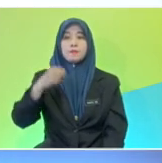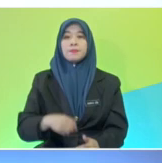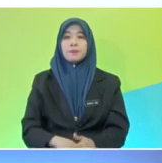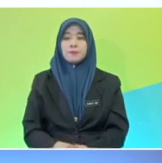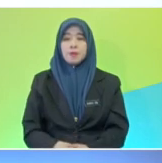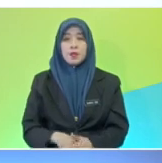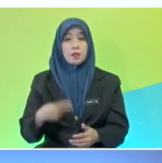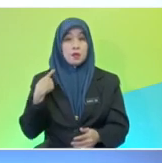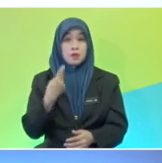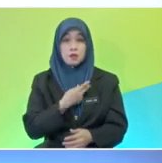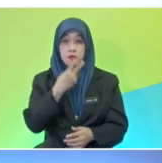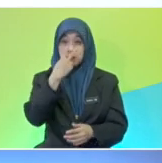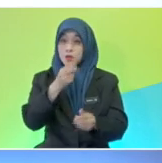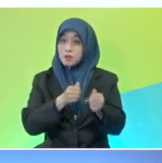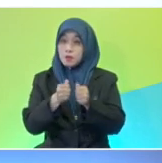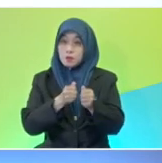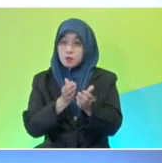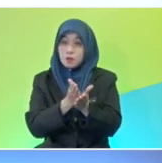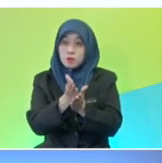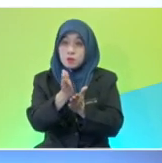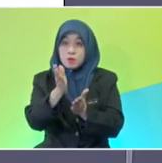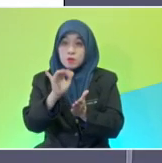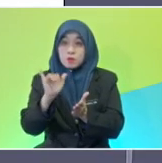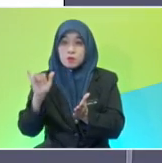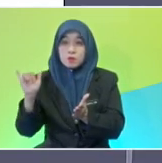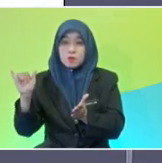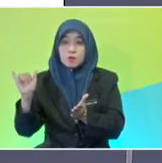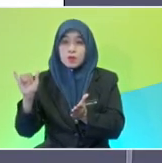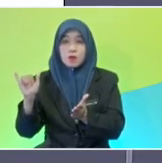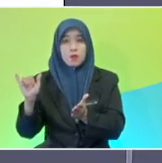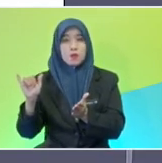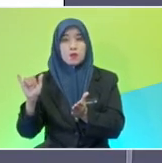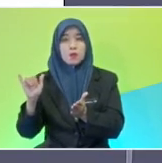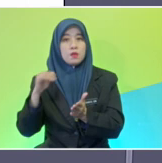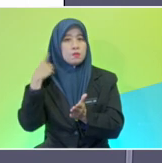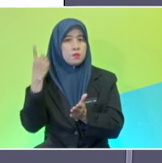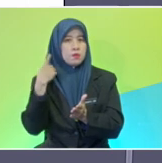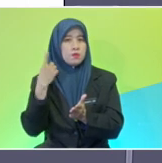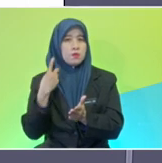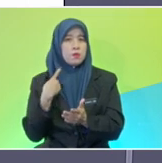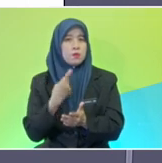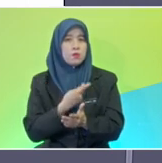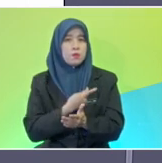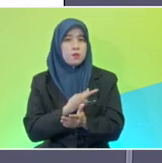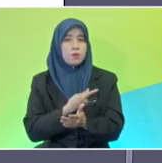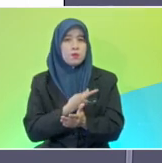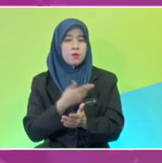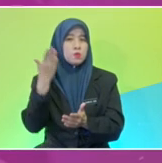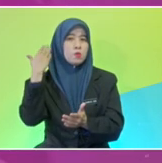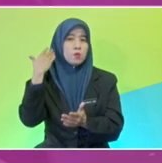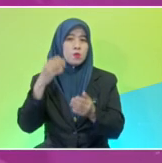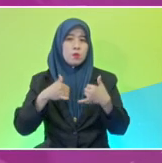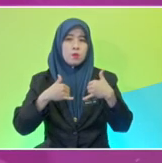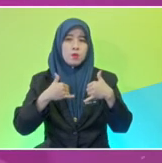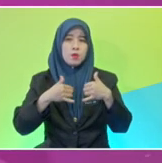kita tengok aktiviti yang seterusnya pula. Okey. Ini cikgu, selalunya saya dengan kawan-kawan dulu-dulu main layang-layang